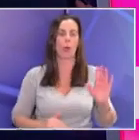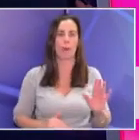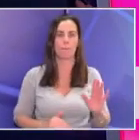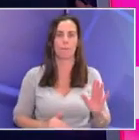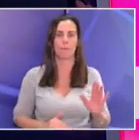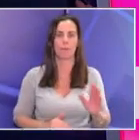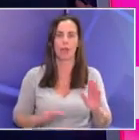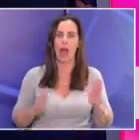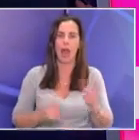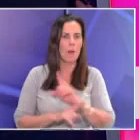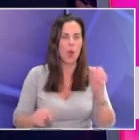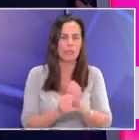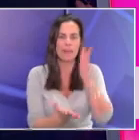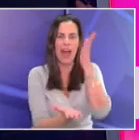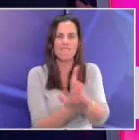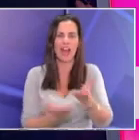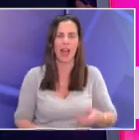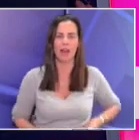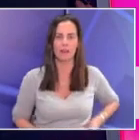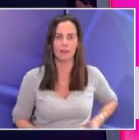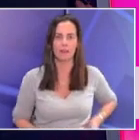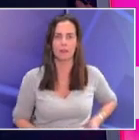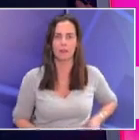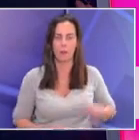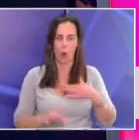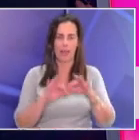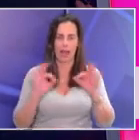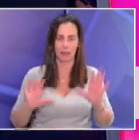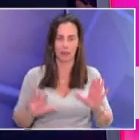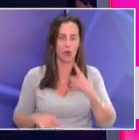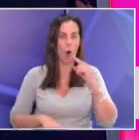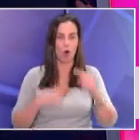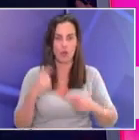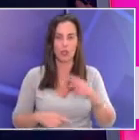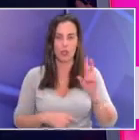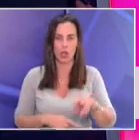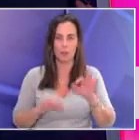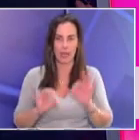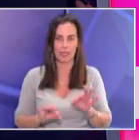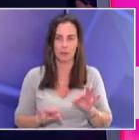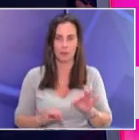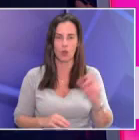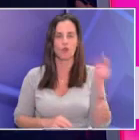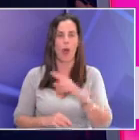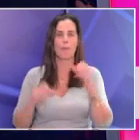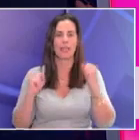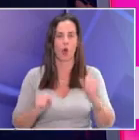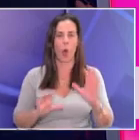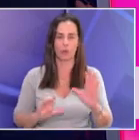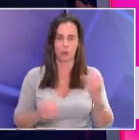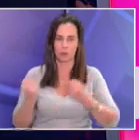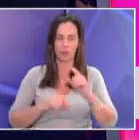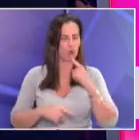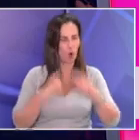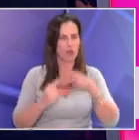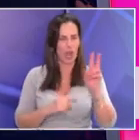ובנפגעים. למה לא עושים את זה לאורך כל הכביש? אז בואו נתחיל מההתחלה. כל שנה יש בעצם את שבוע הבטיחות הלאומי. זה מתקיים